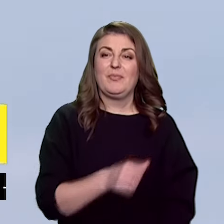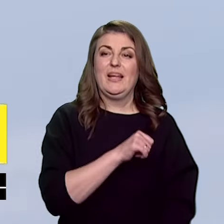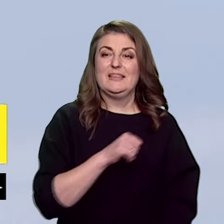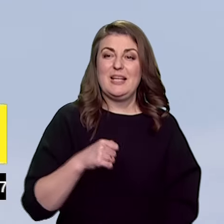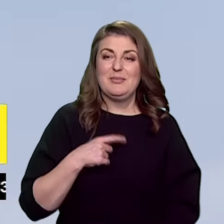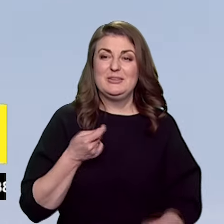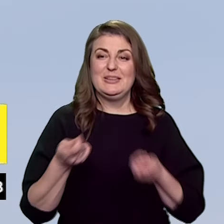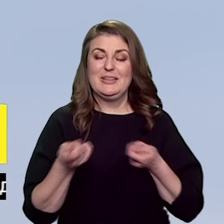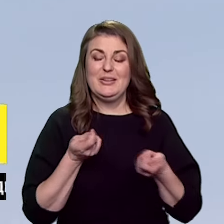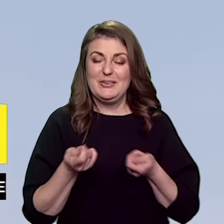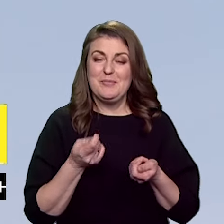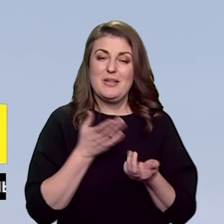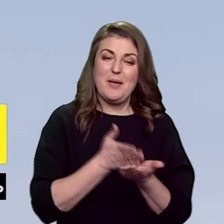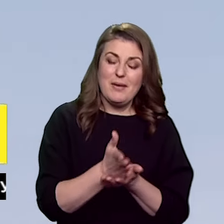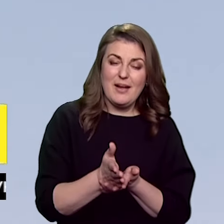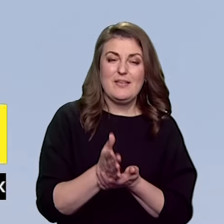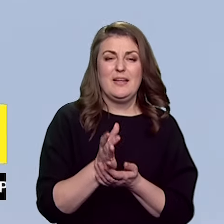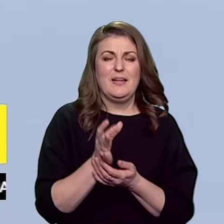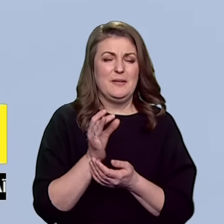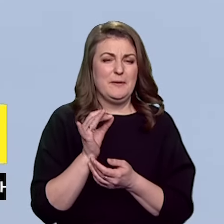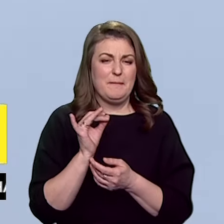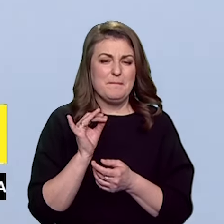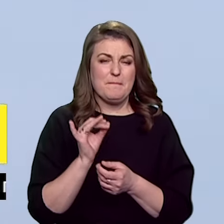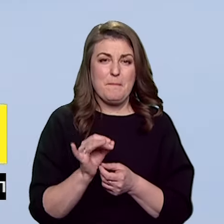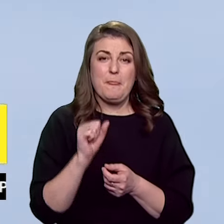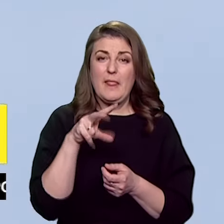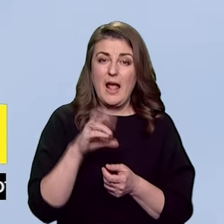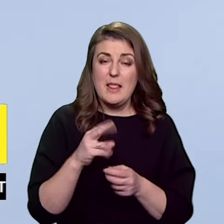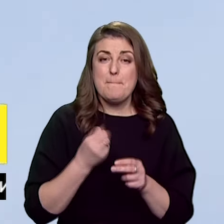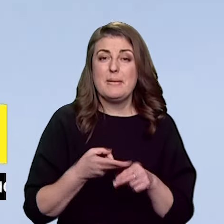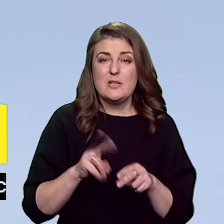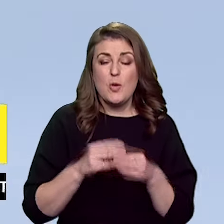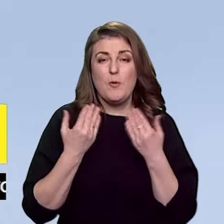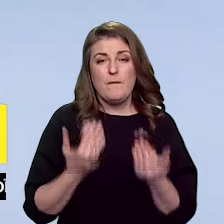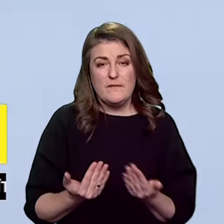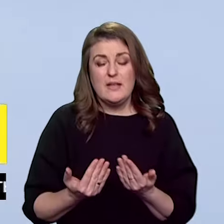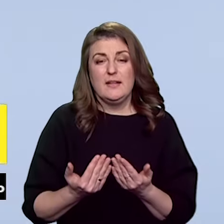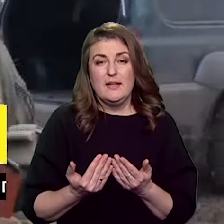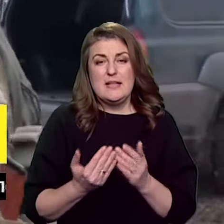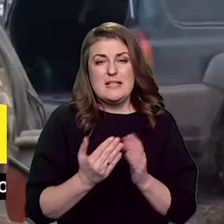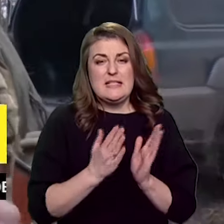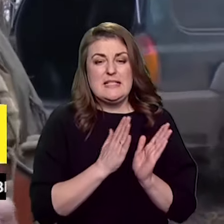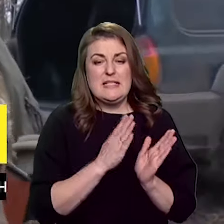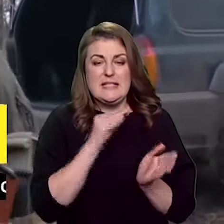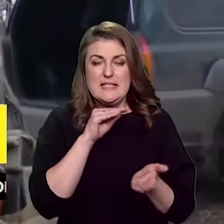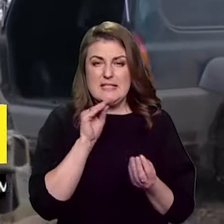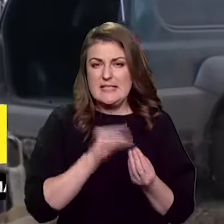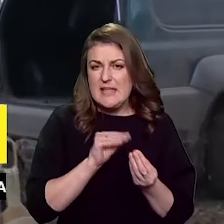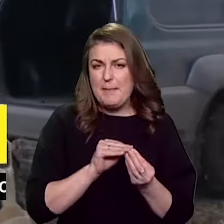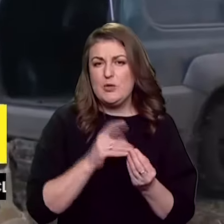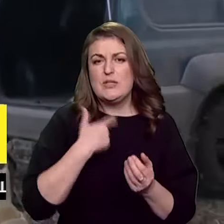ми керуємо його направленням, його відхиленнями, але при цьому він стабілізує себе